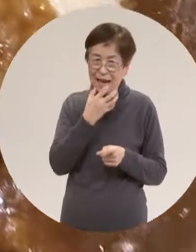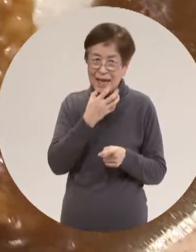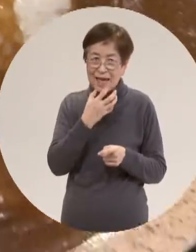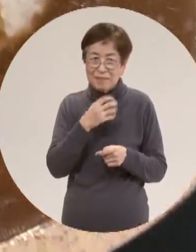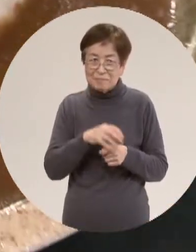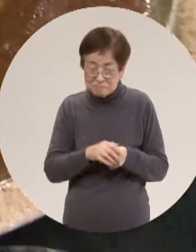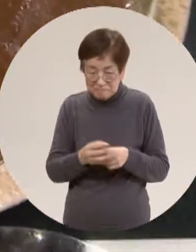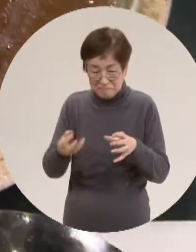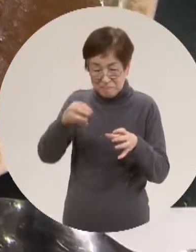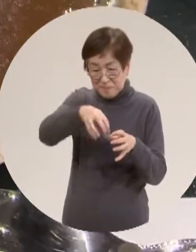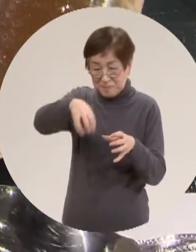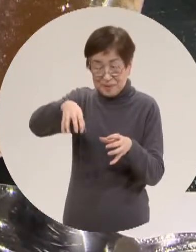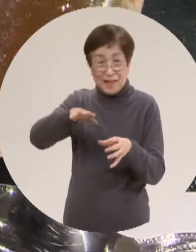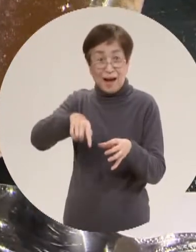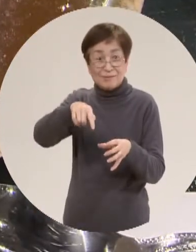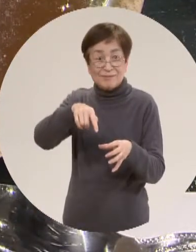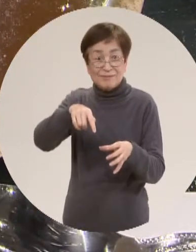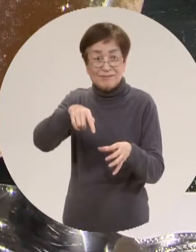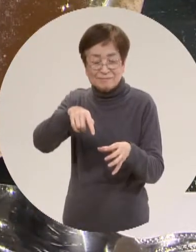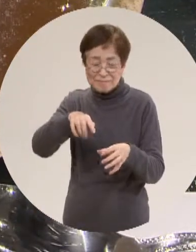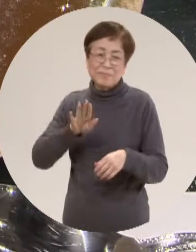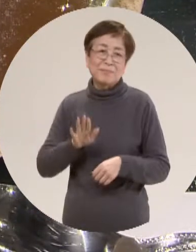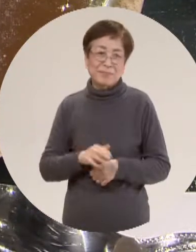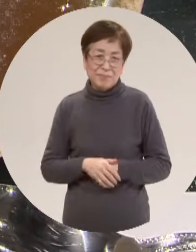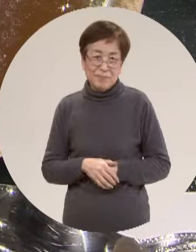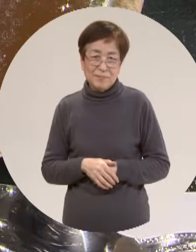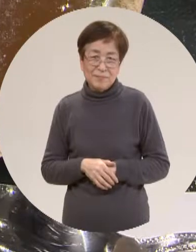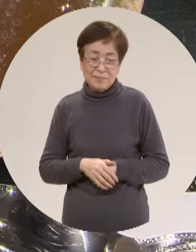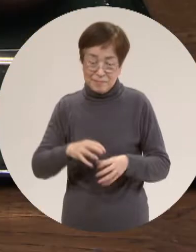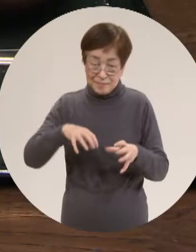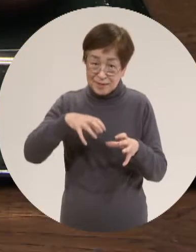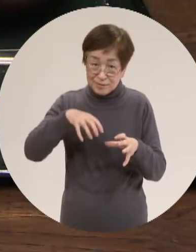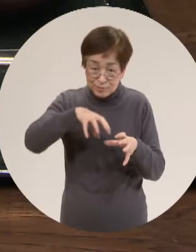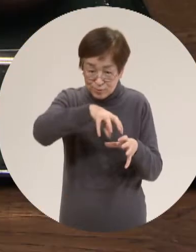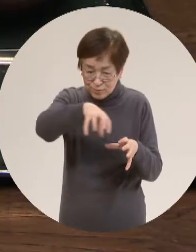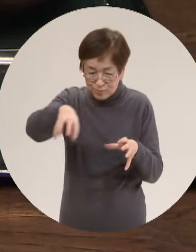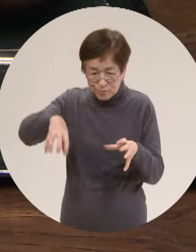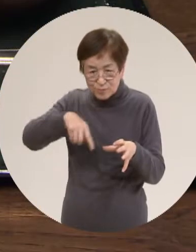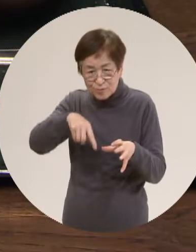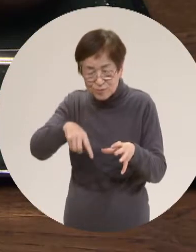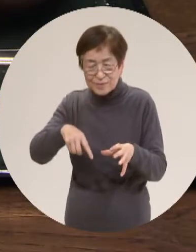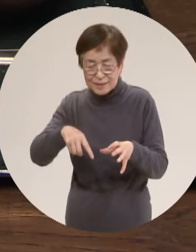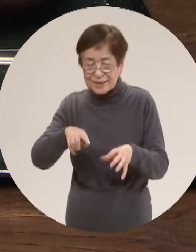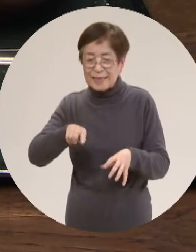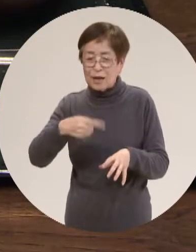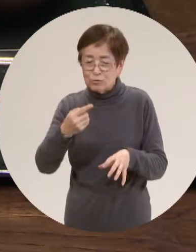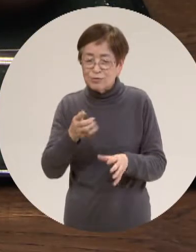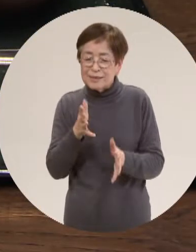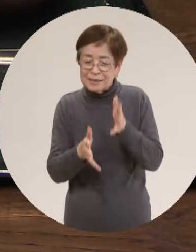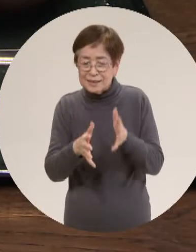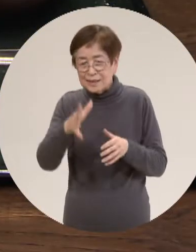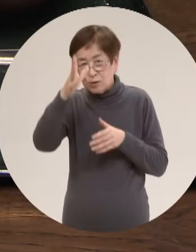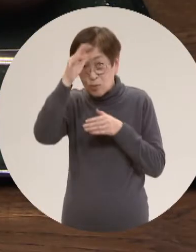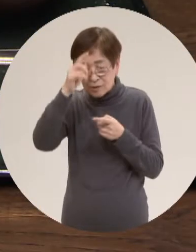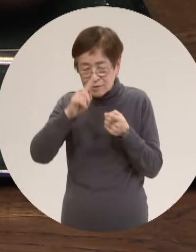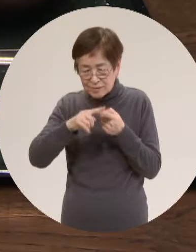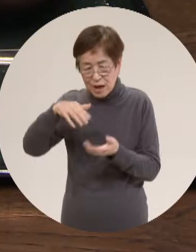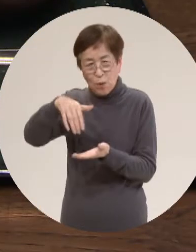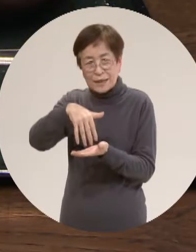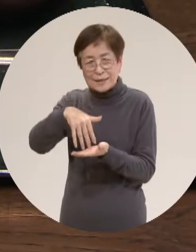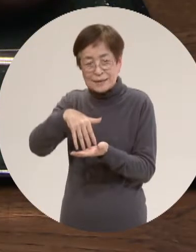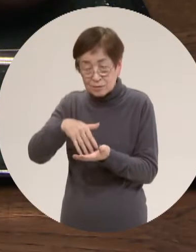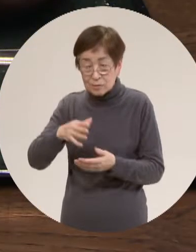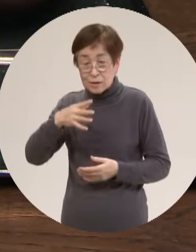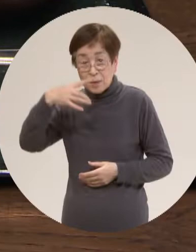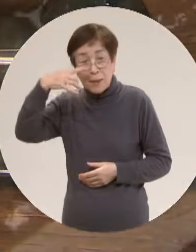播州百日鶏の唐揚げがドーンと乗ったカレーもあります。 カレールーには播州百日鶏と